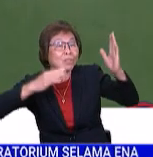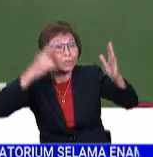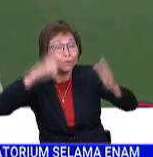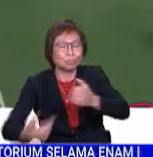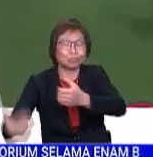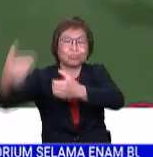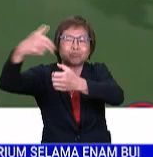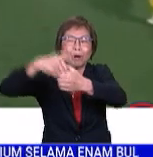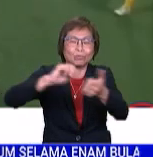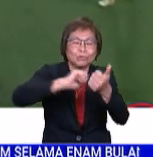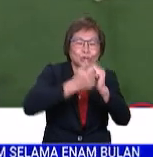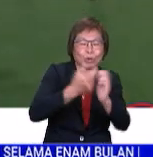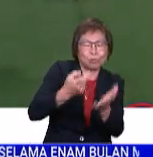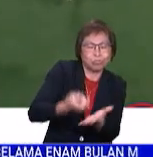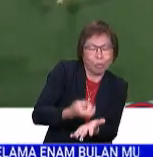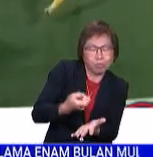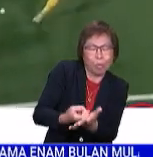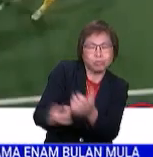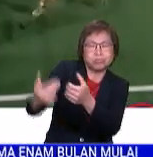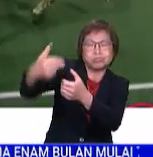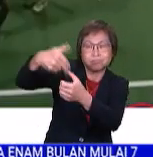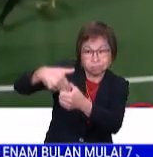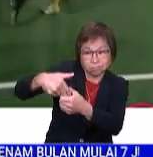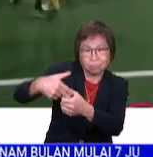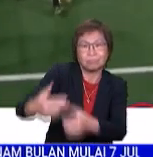untuk menceburi sukan hoki.